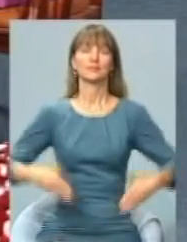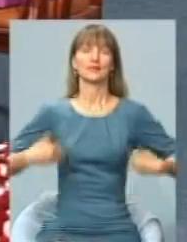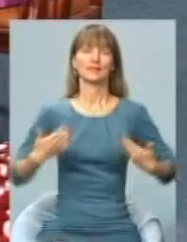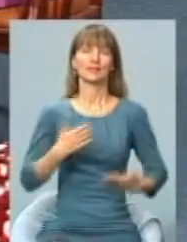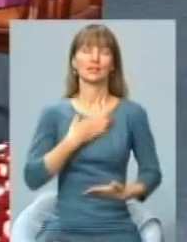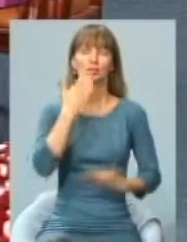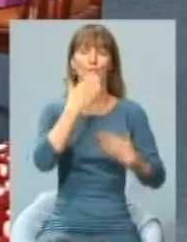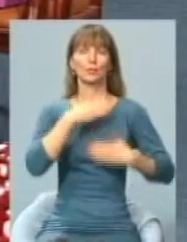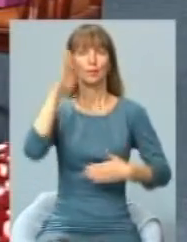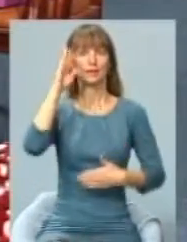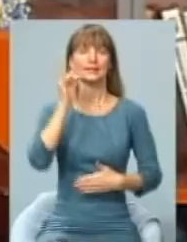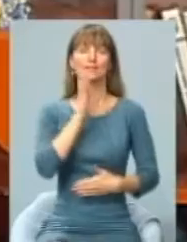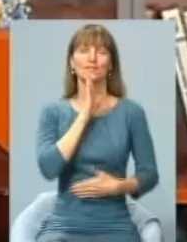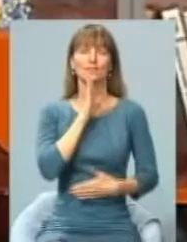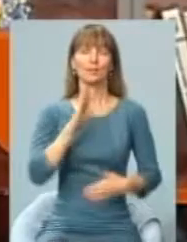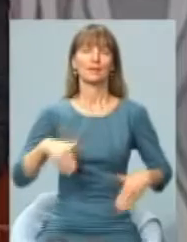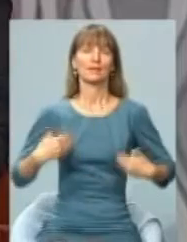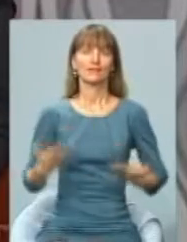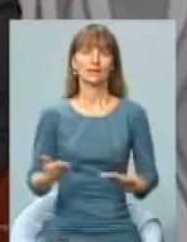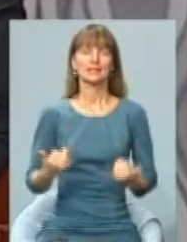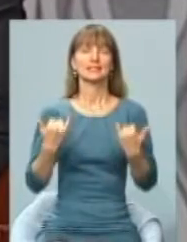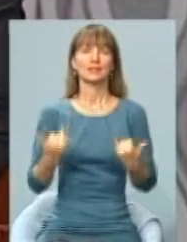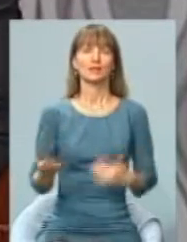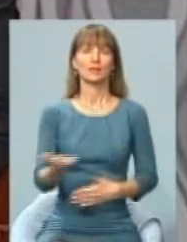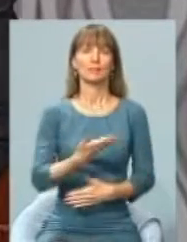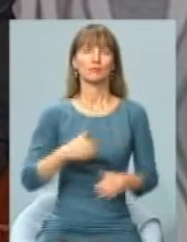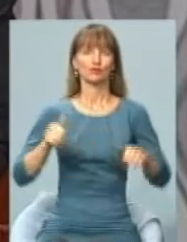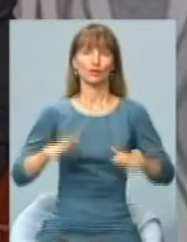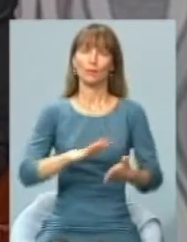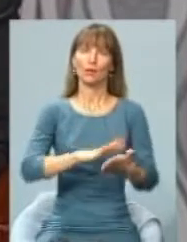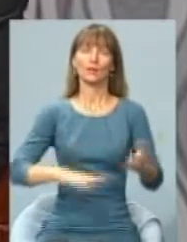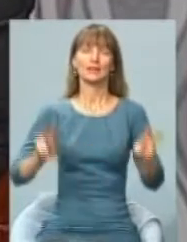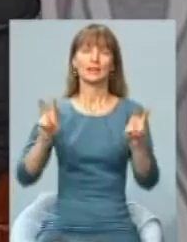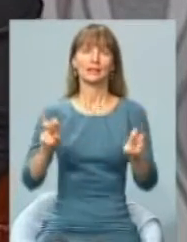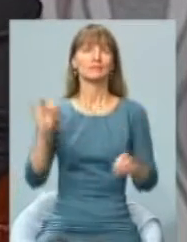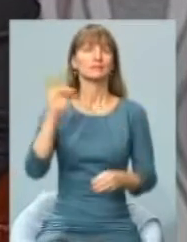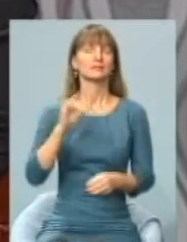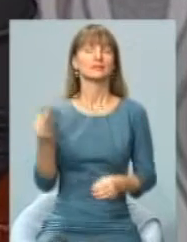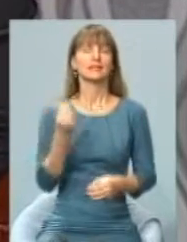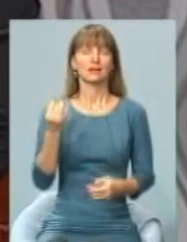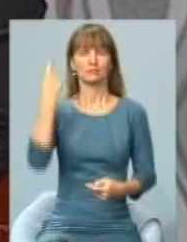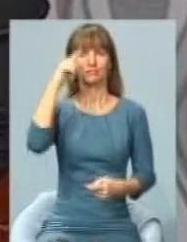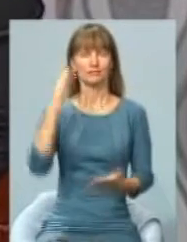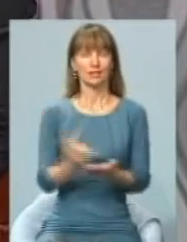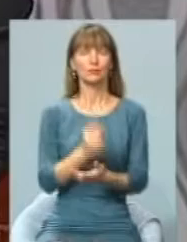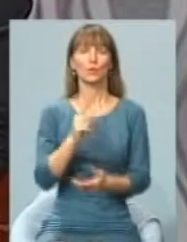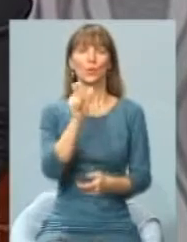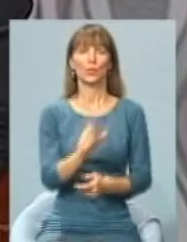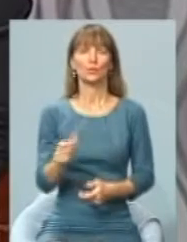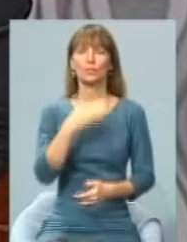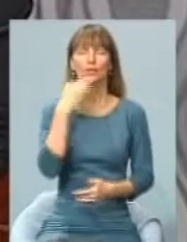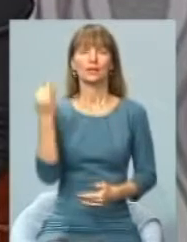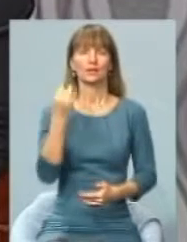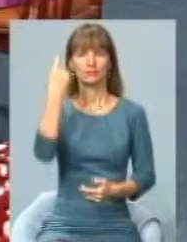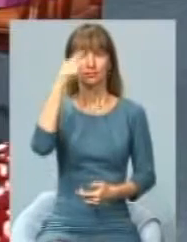Привіт, наші любі хлопчики та дівчатка. Привіт. Сьогодні ми вирішили продовжити тему цікавих винаходів, оскільки люди скільки всього